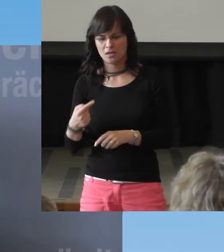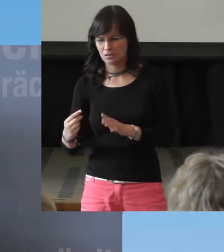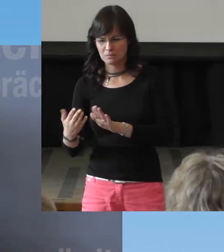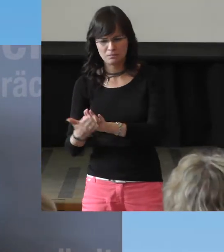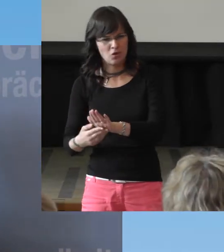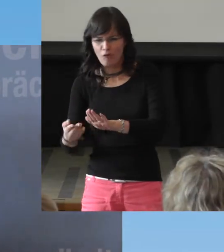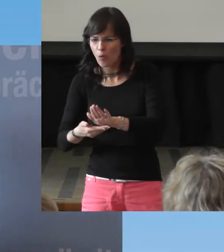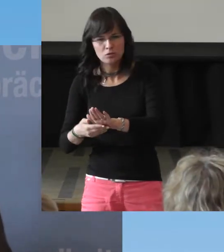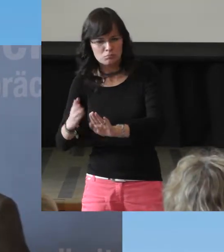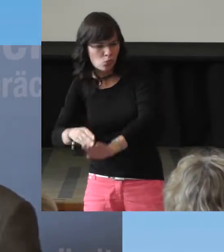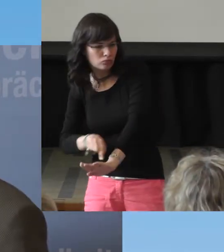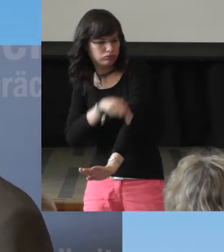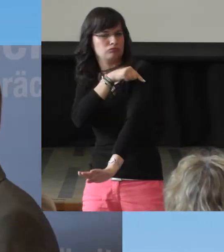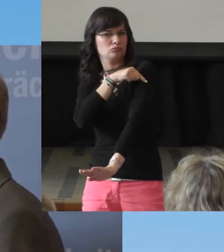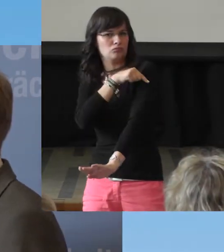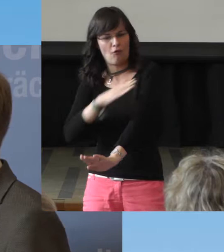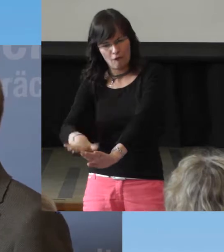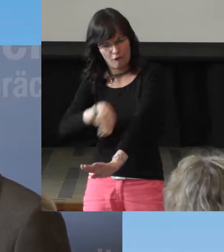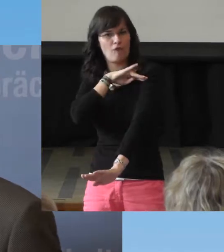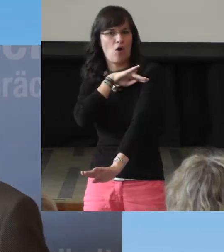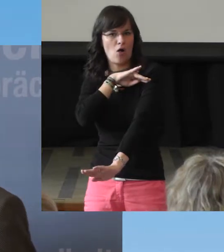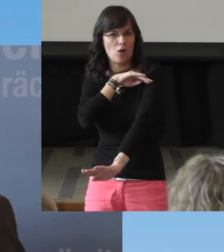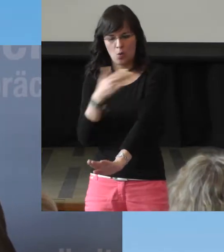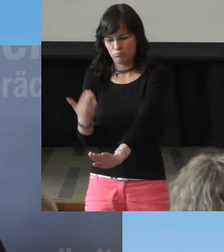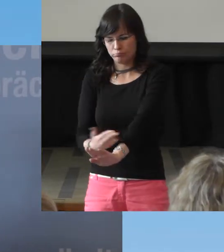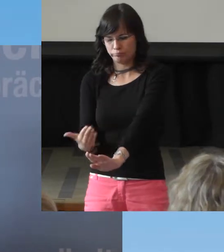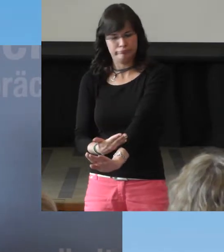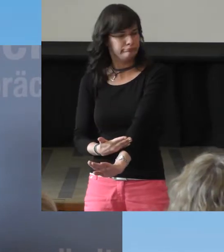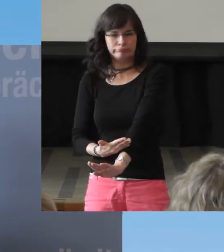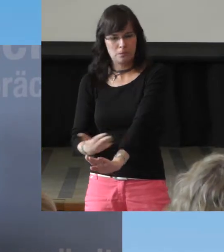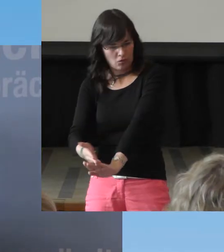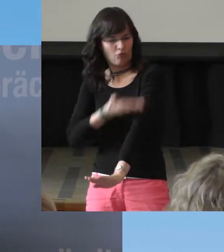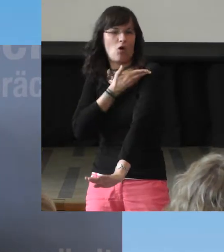Beinen und nicht an einer ganzen Stelle lokalisiert.